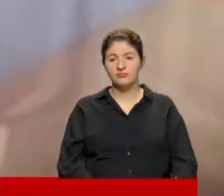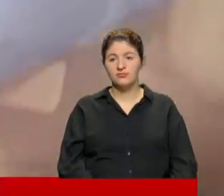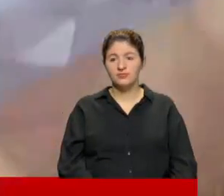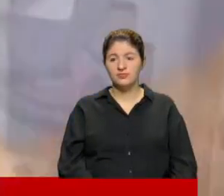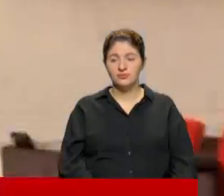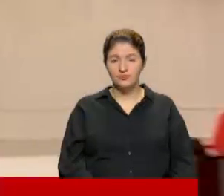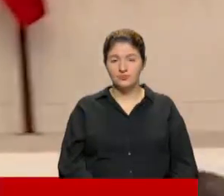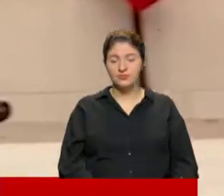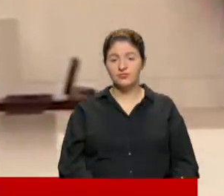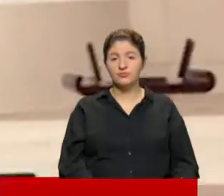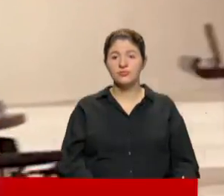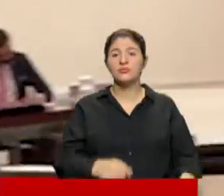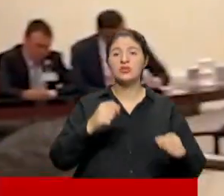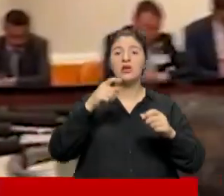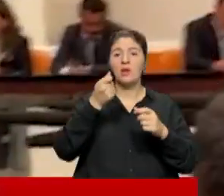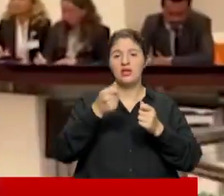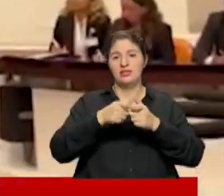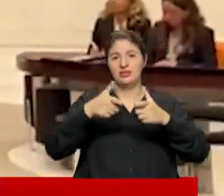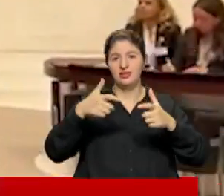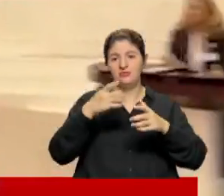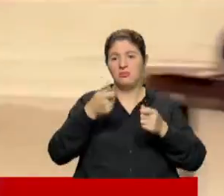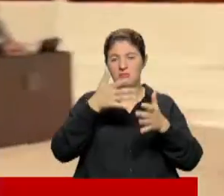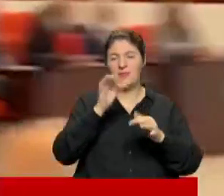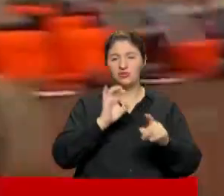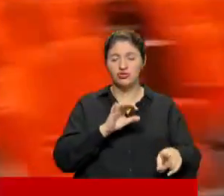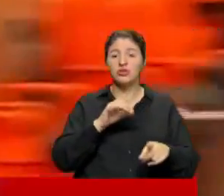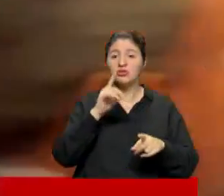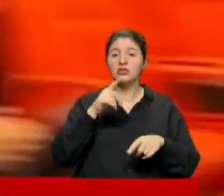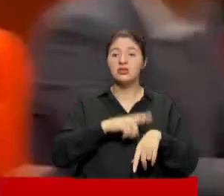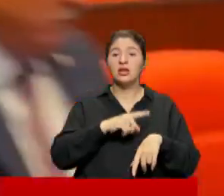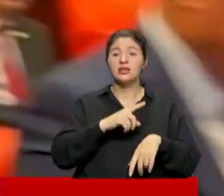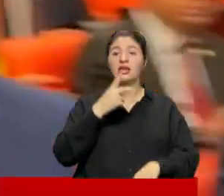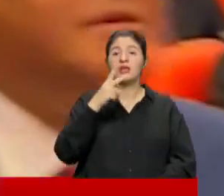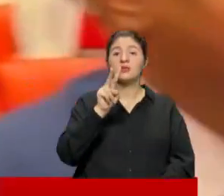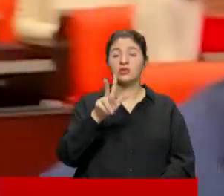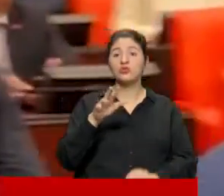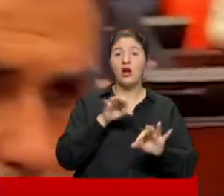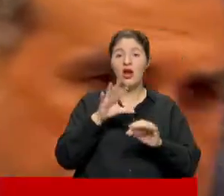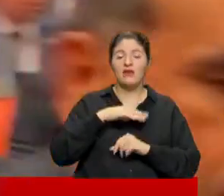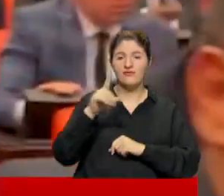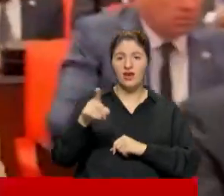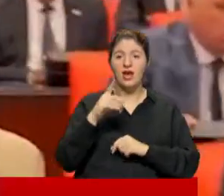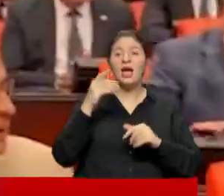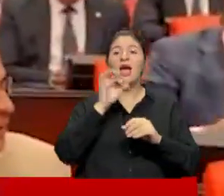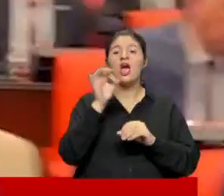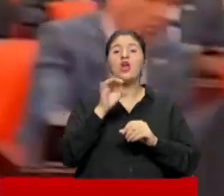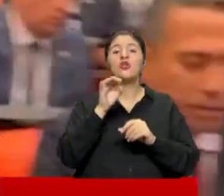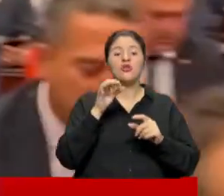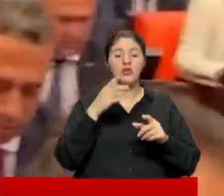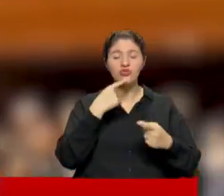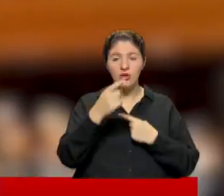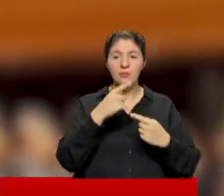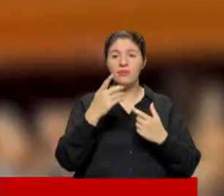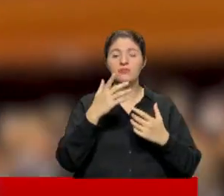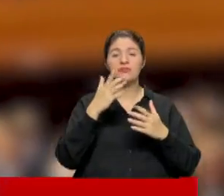borçlar kesenin ağzı açıldı Çünkü Siyasette saatler 2023 ayarlı iktidar Eylül vaatlerini Ekim'de meclise